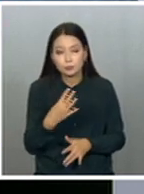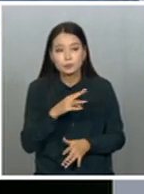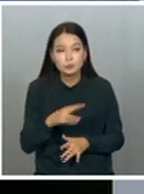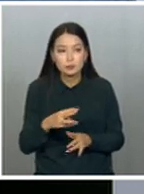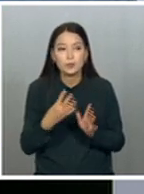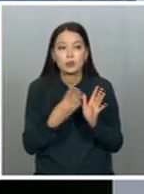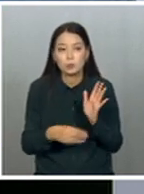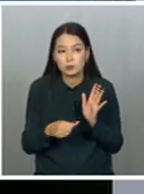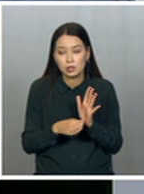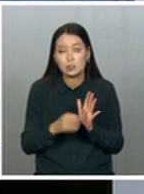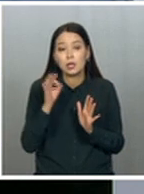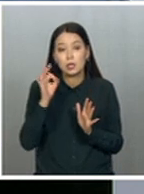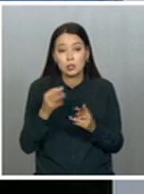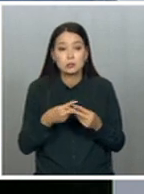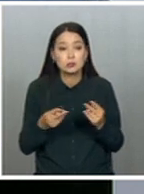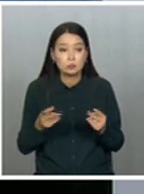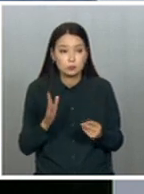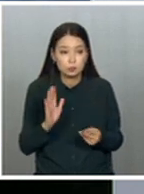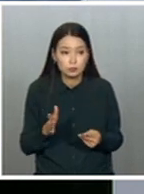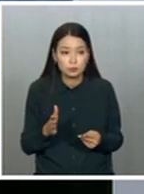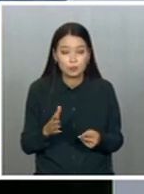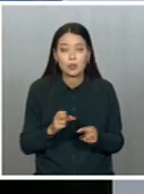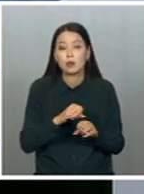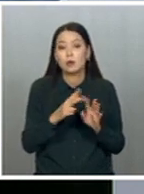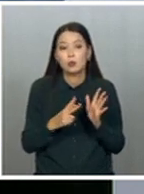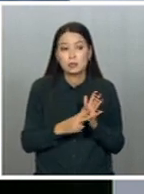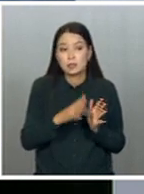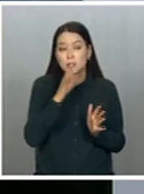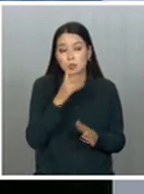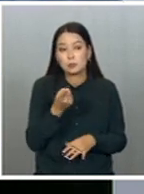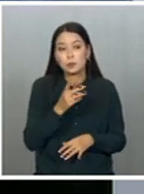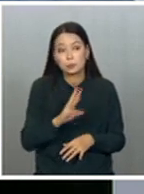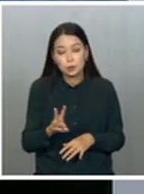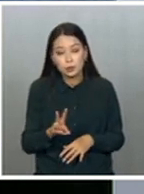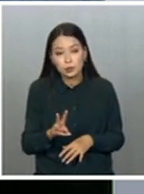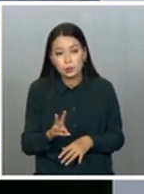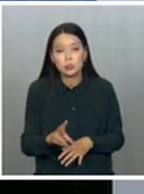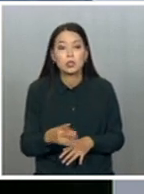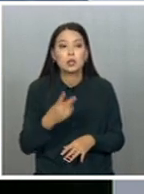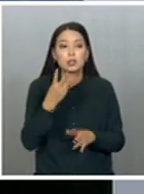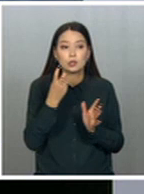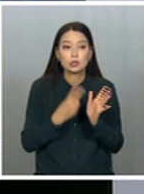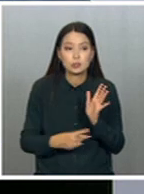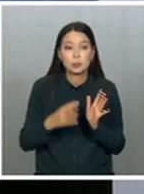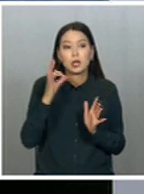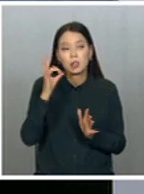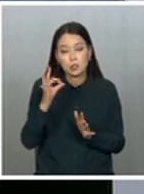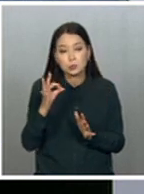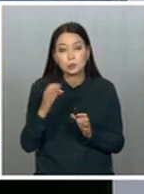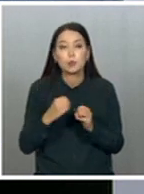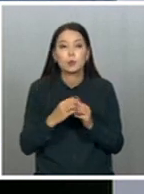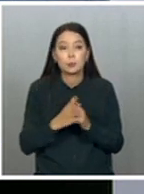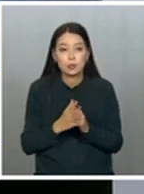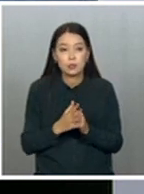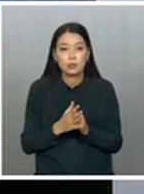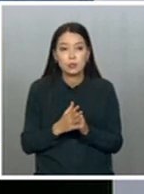градусқа тең болады екен. Ал 18 сағат 1 минут 270 градус және